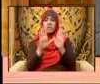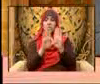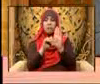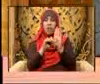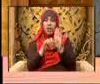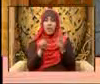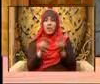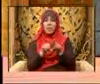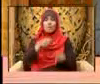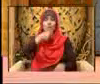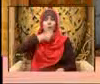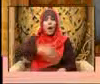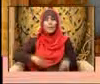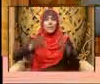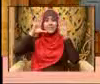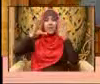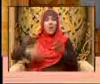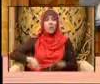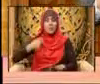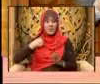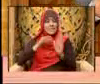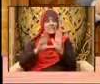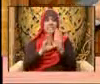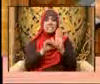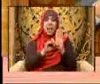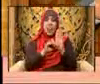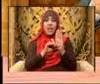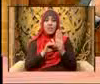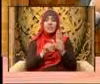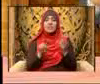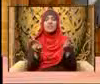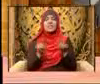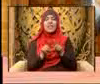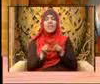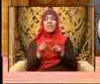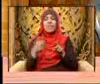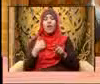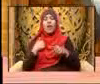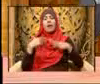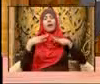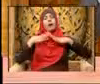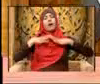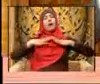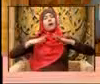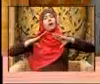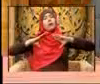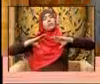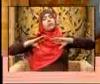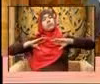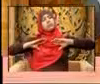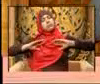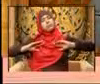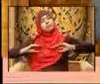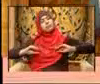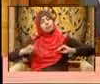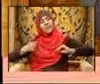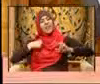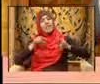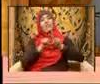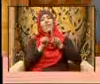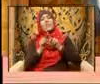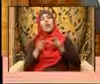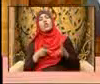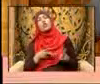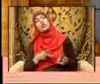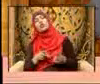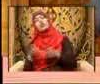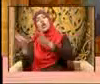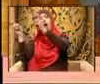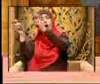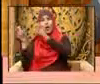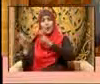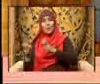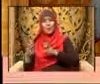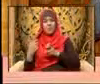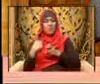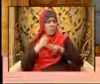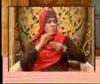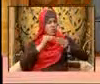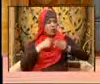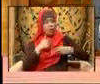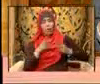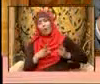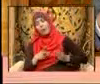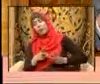النبي صلى الله عليه وسلم أرحنا بها يا بلال، كان يجد فيها ملاذا مريحا، ملاذا مطمئنا،